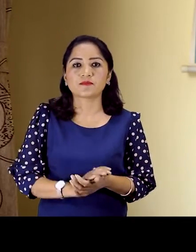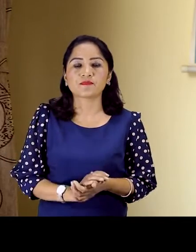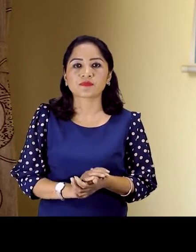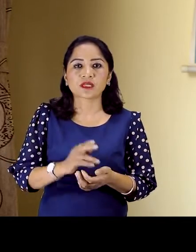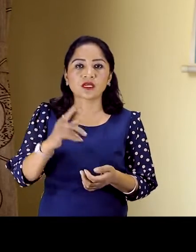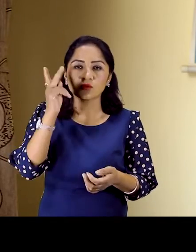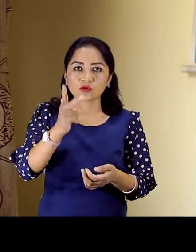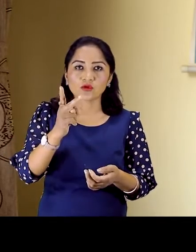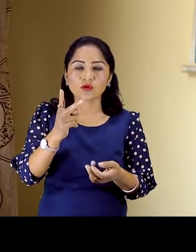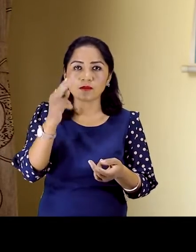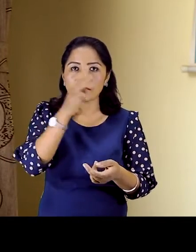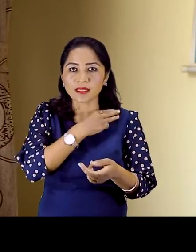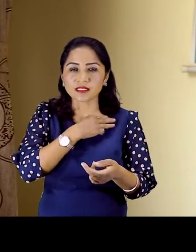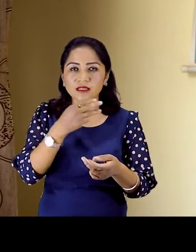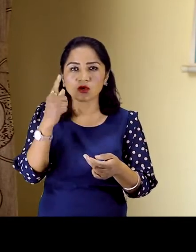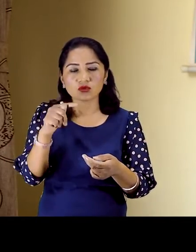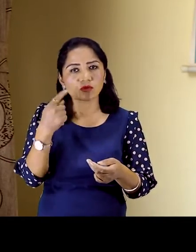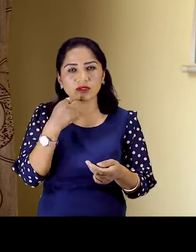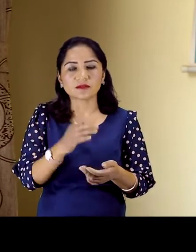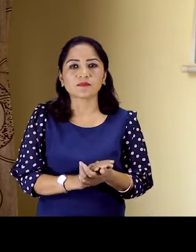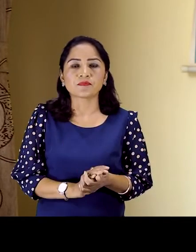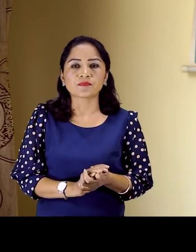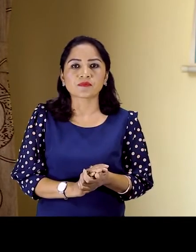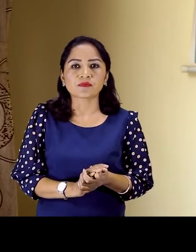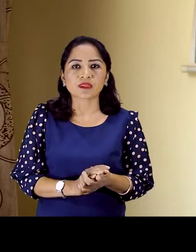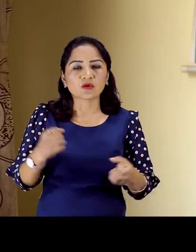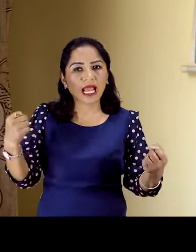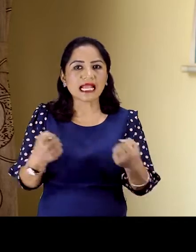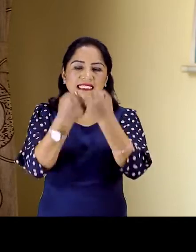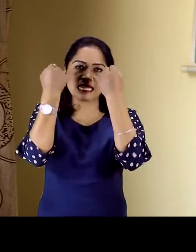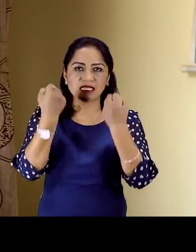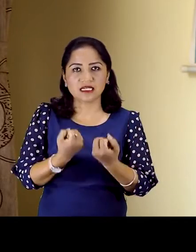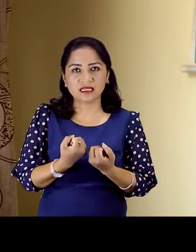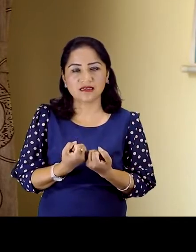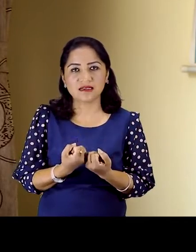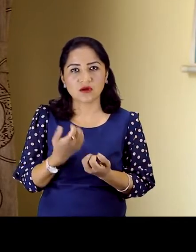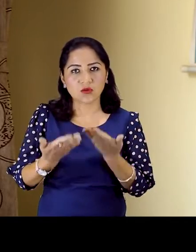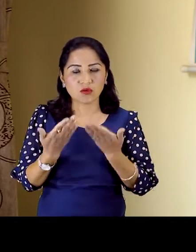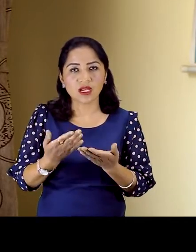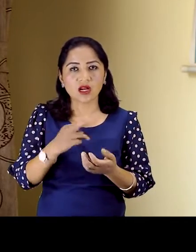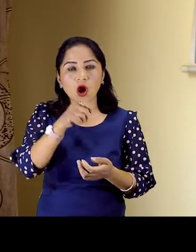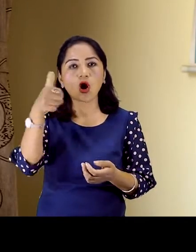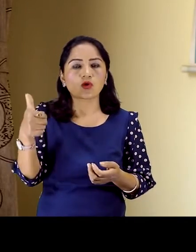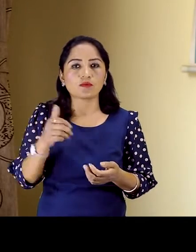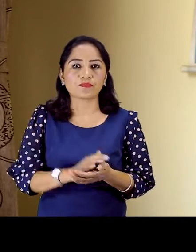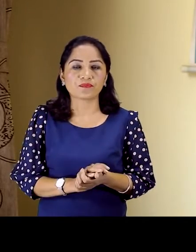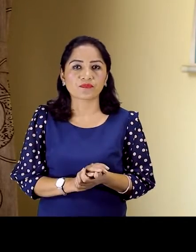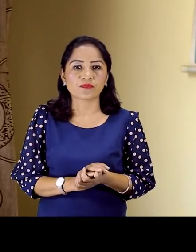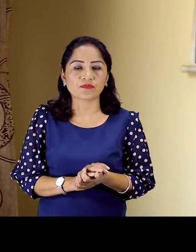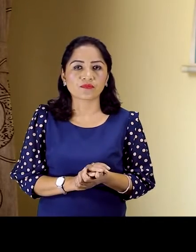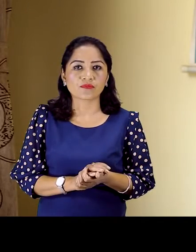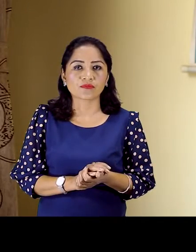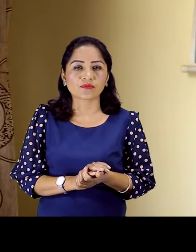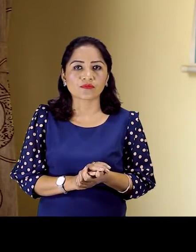बुपरोने। यह डेफिनेट कस्ते वाला भाको हुँँचा अगने एक्सिडेंट जा और को से